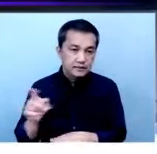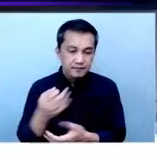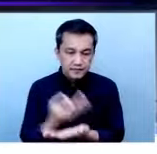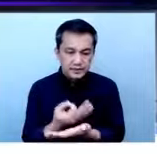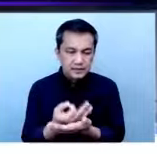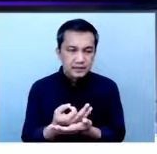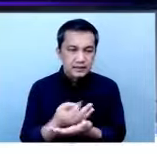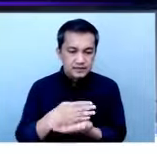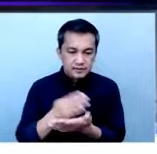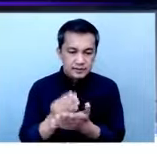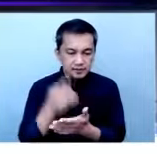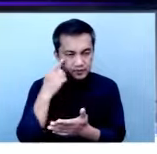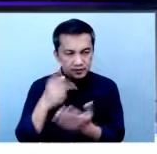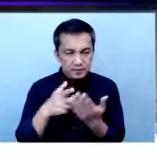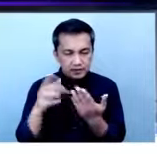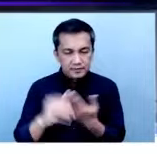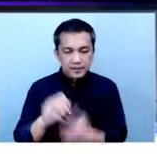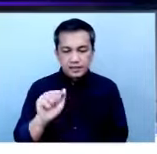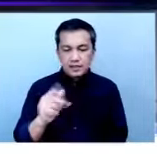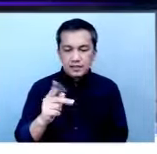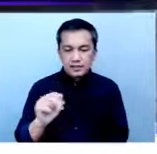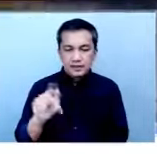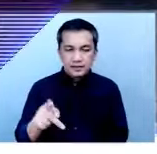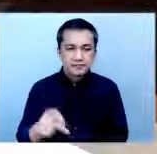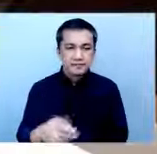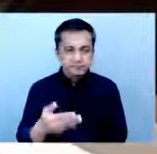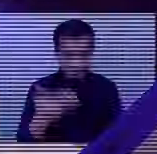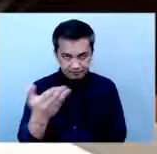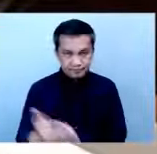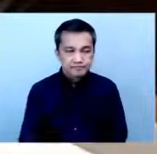nakalaan para sa programang AKAP. Narito ang aking report.